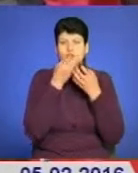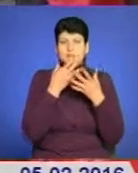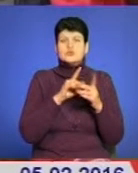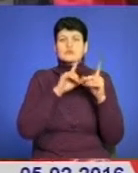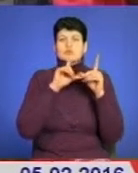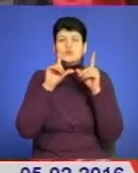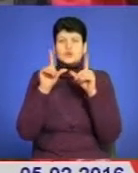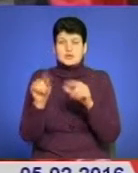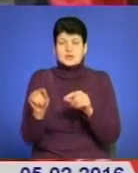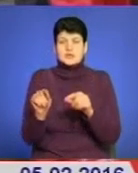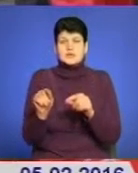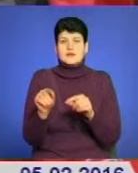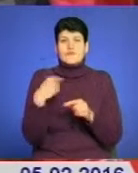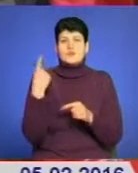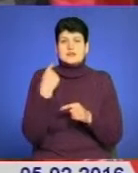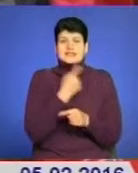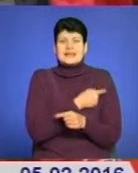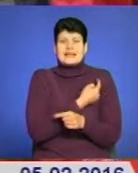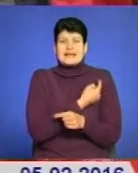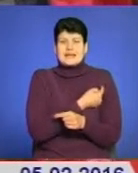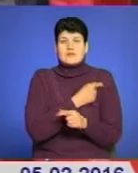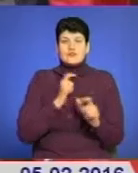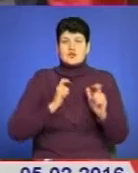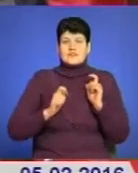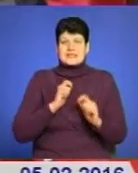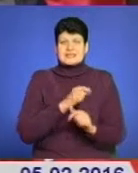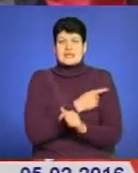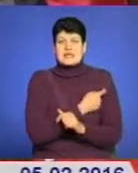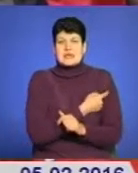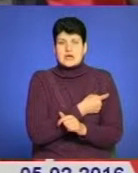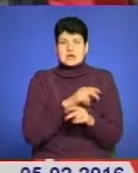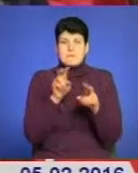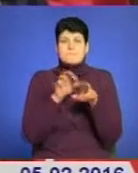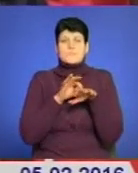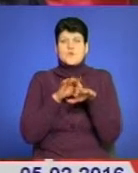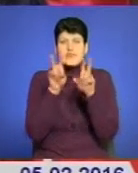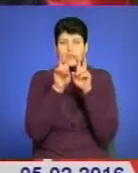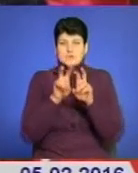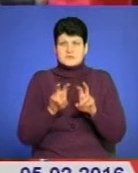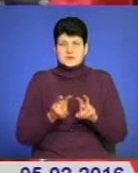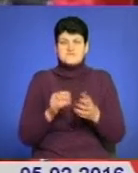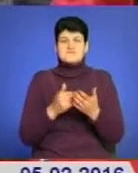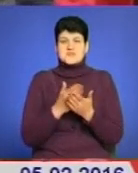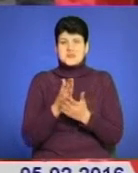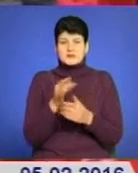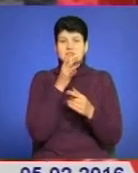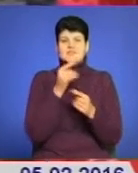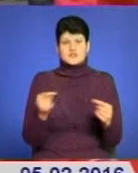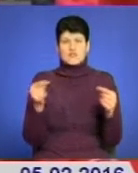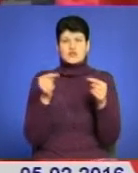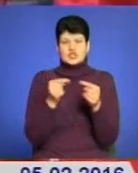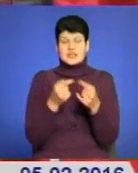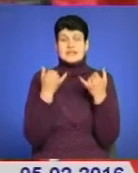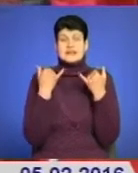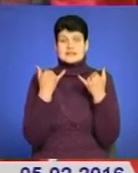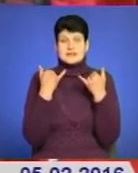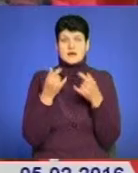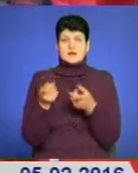доїхали. В обласній лікарні та університетській лікарні проведено обстеження якісне, своєчасне. Ну і зараз